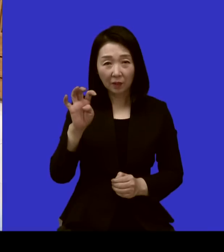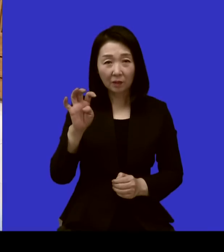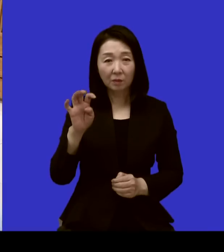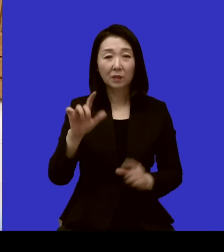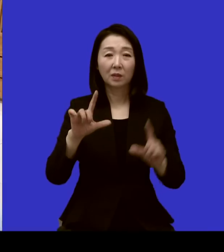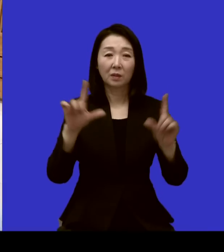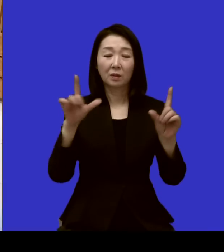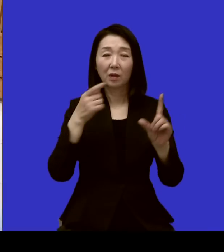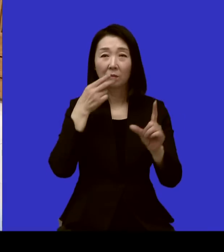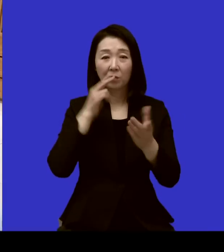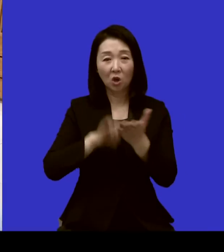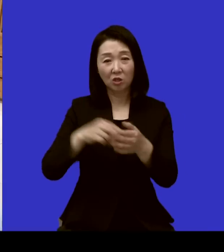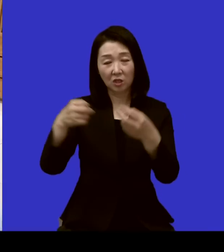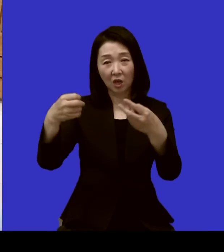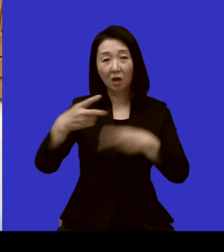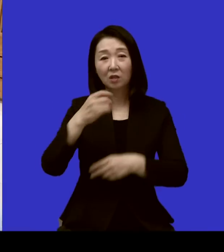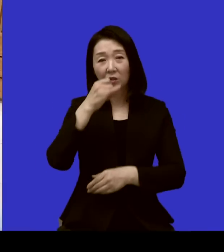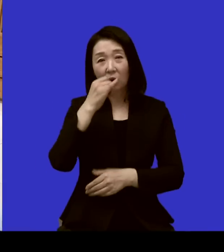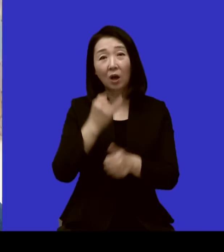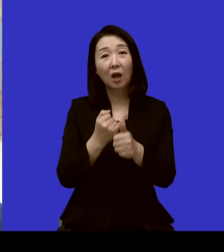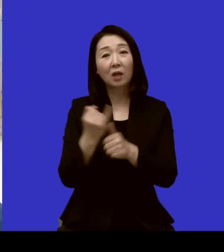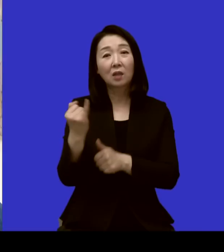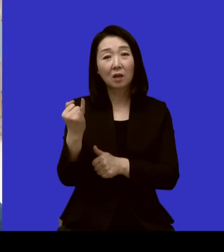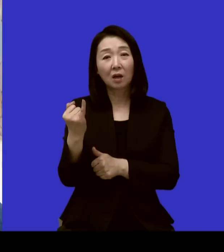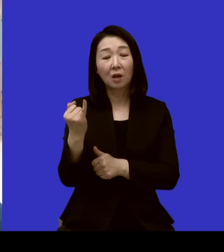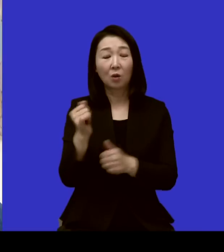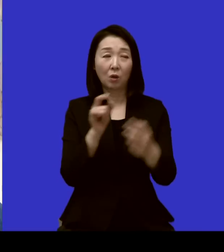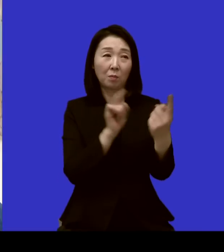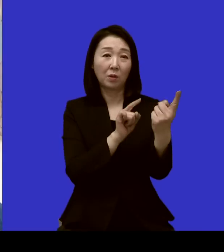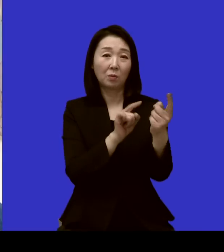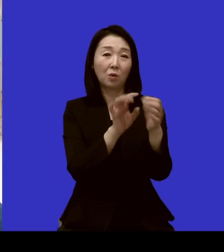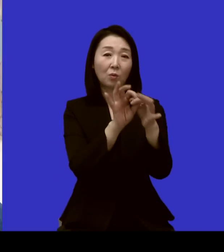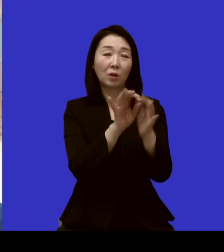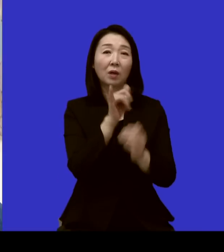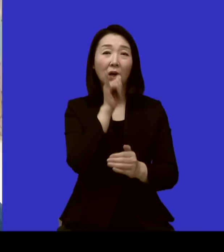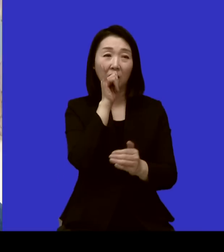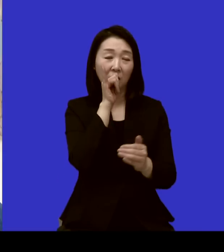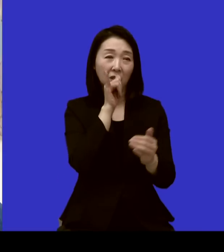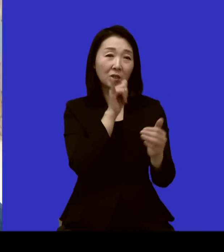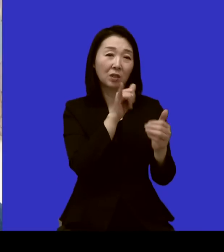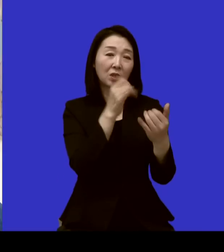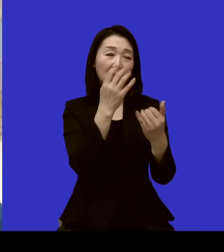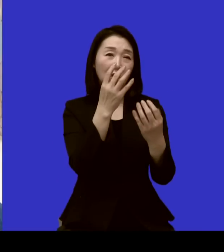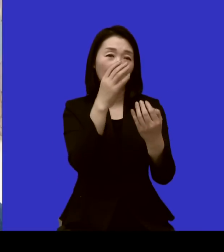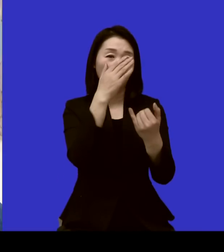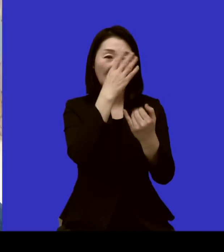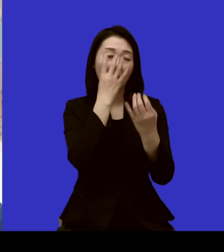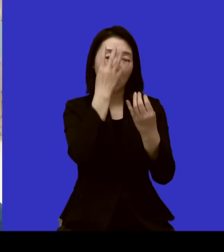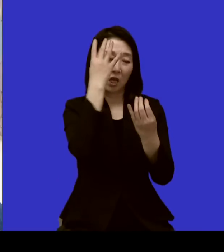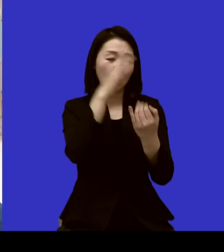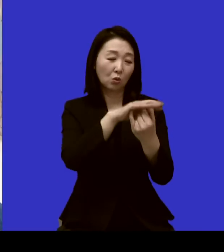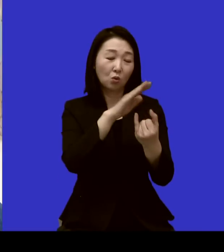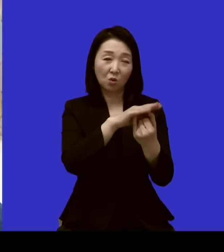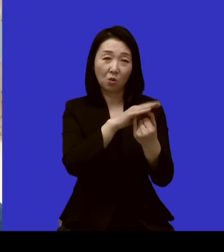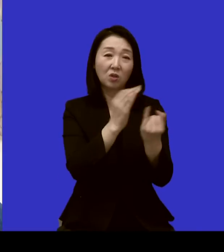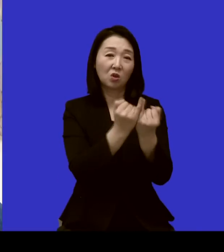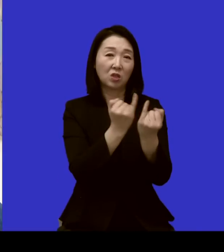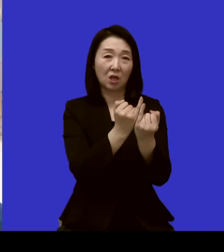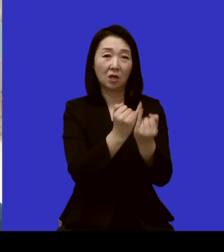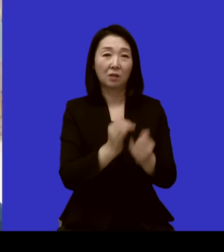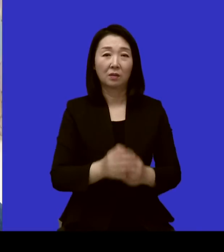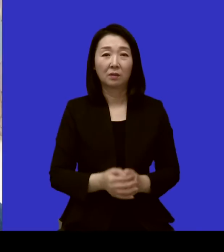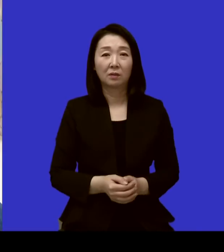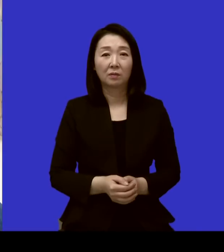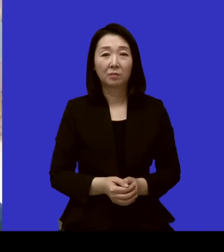하나 왔었어요. 예. 예. 그게 이제 아내가 멘토와 멘티로 관계를 맺고 있던 그 소년원의 그 여자 소년원의 친구가 예.